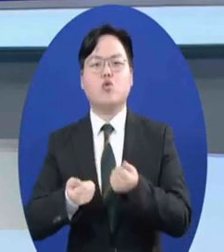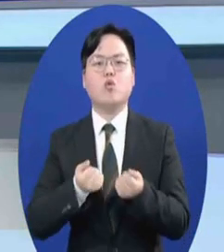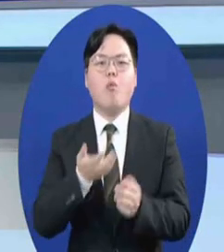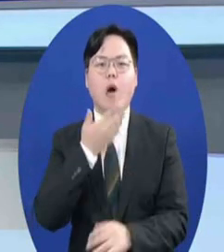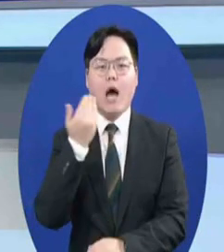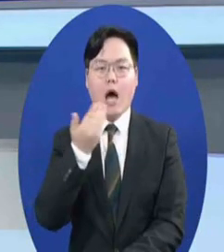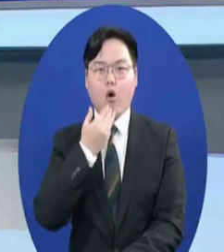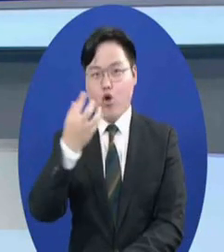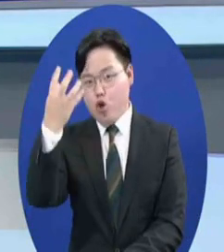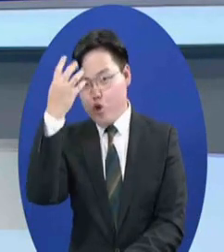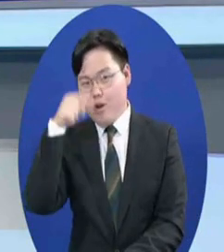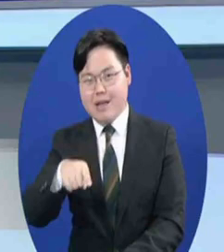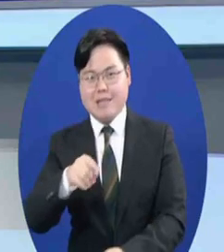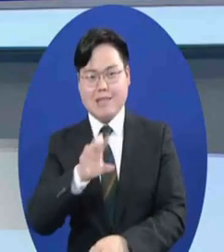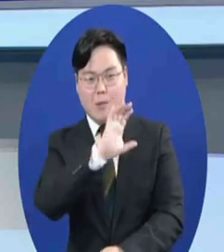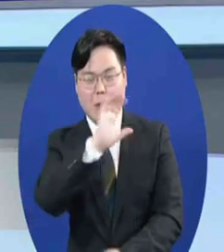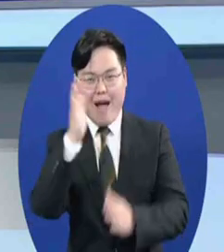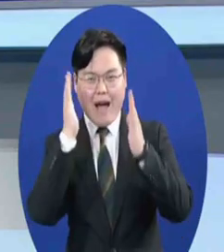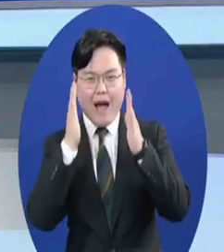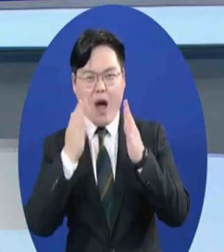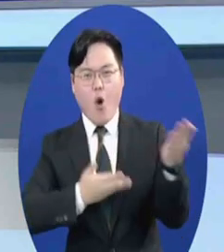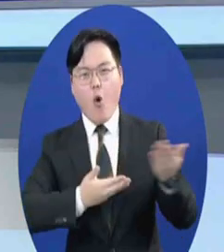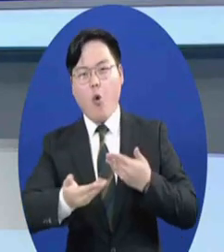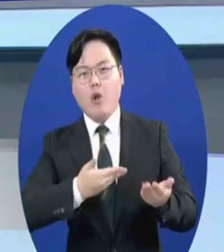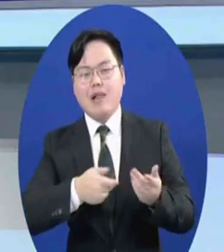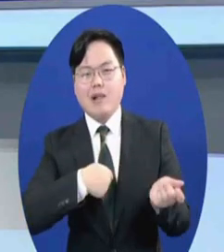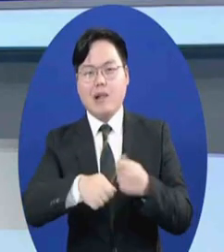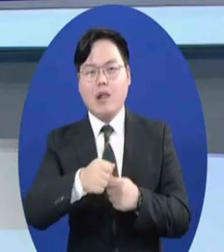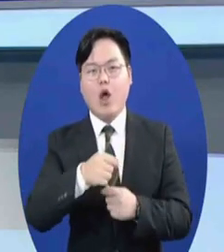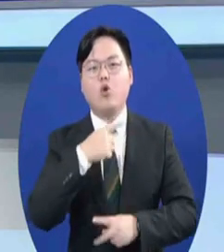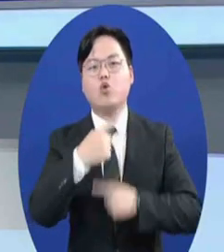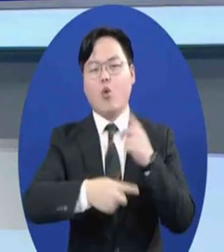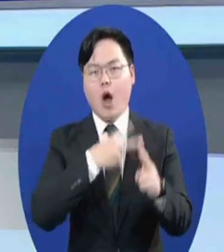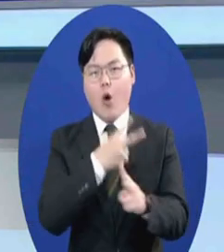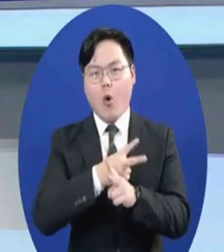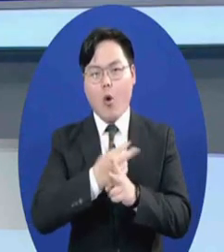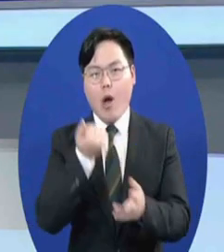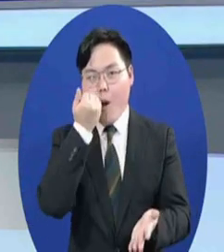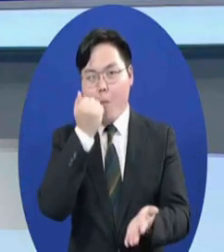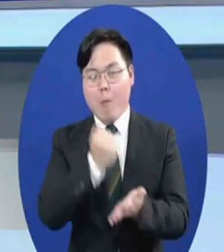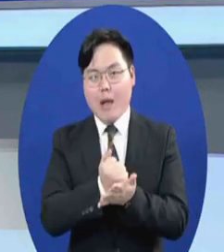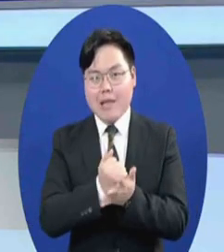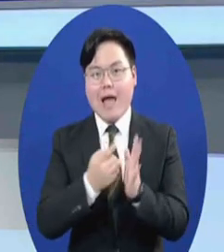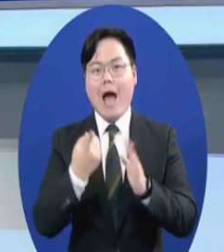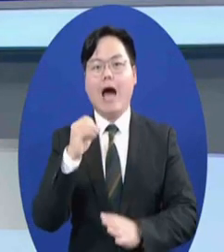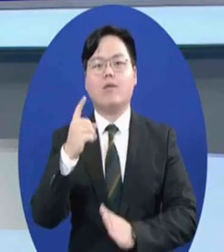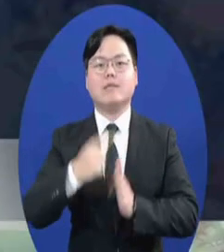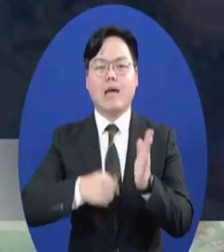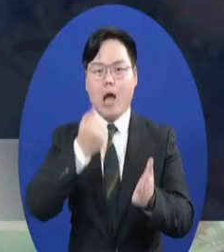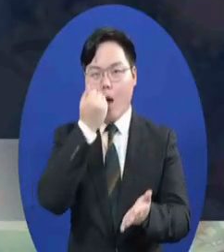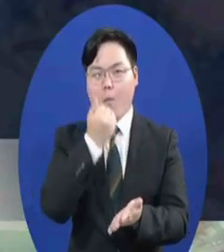иржээ. Тиймээс төрөөс энэ салбарт анхаарч худалдааны тухай хуулийн төслийг боловсруулан ирэх сард батлахаар хэлэлцэхээр байна.